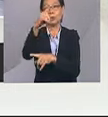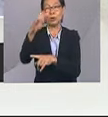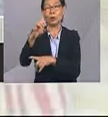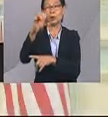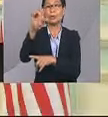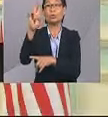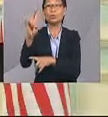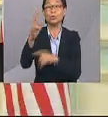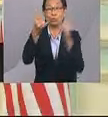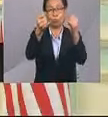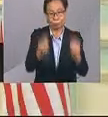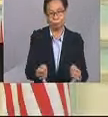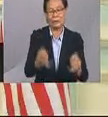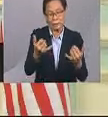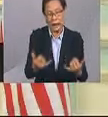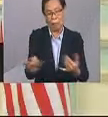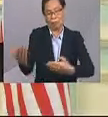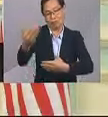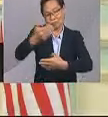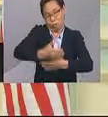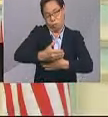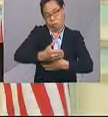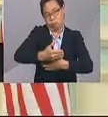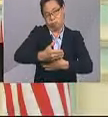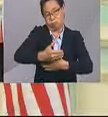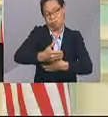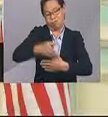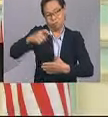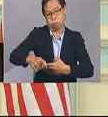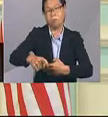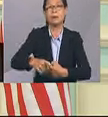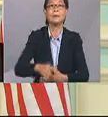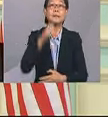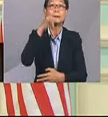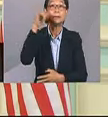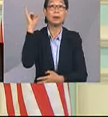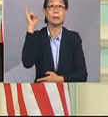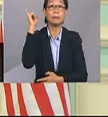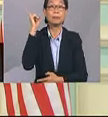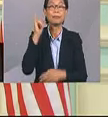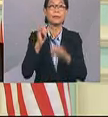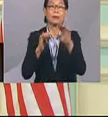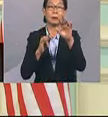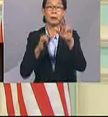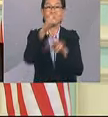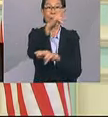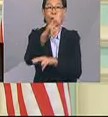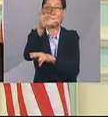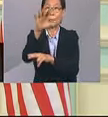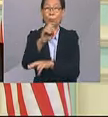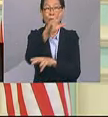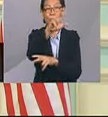17,107 individu sedang menjalani proses kuarantin wajib. Semalam, seramai